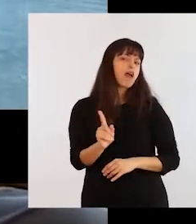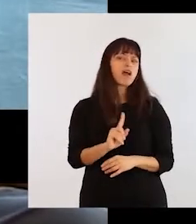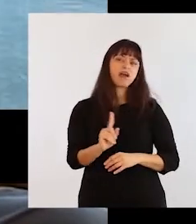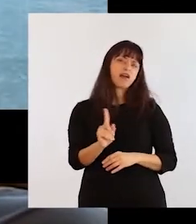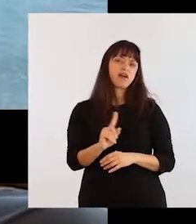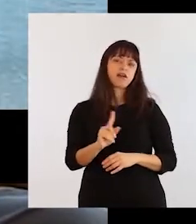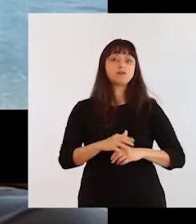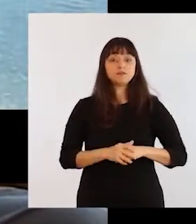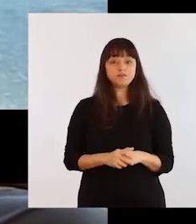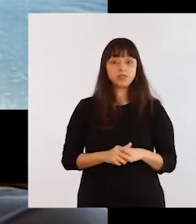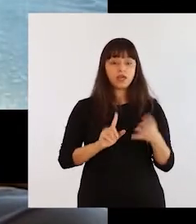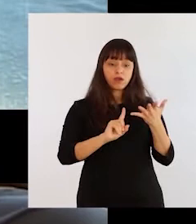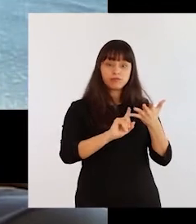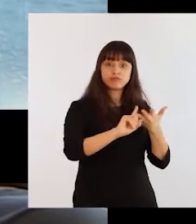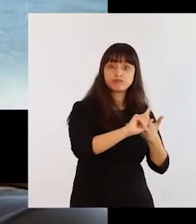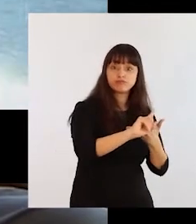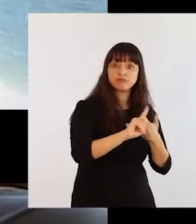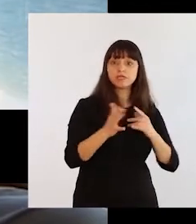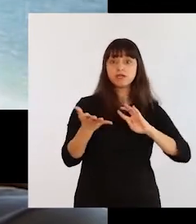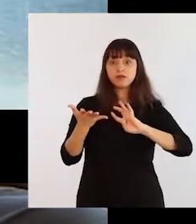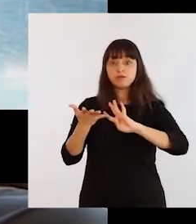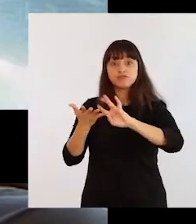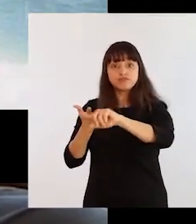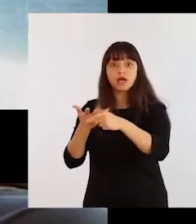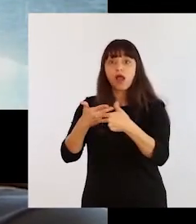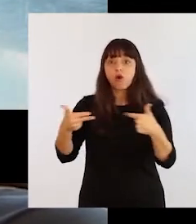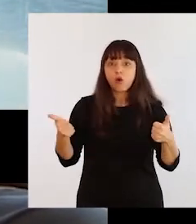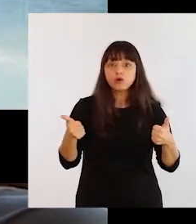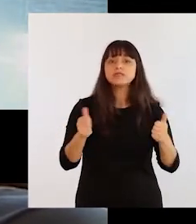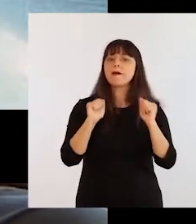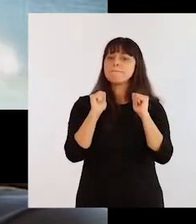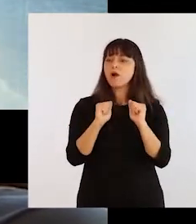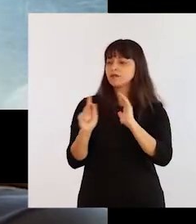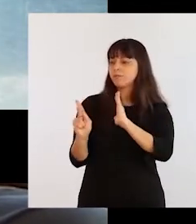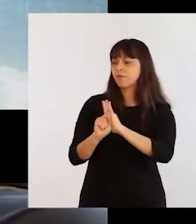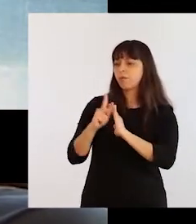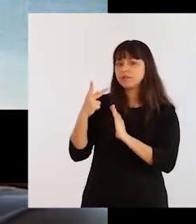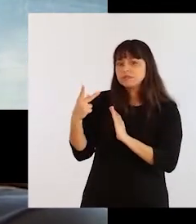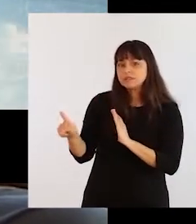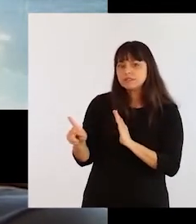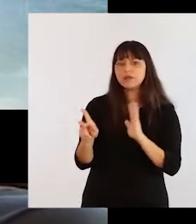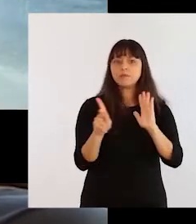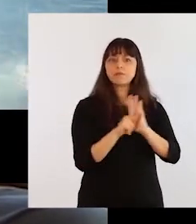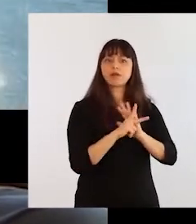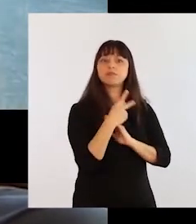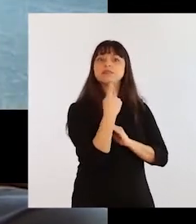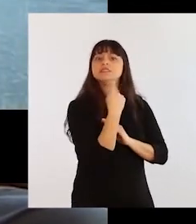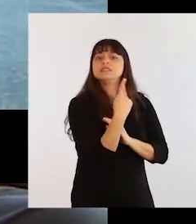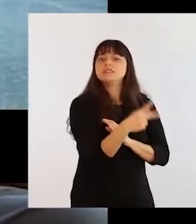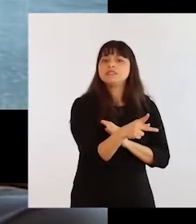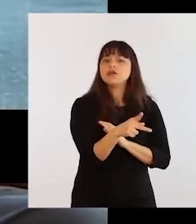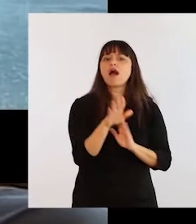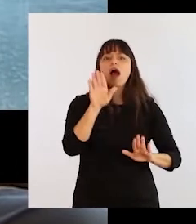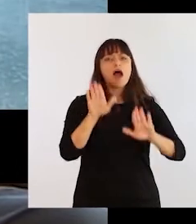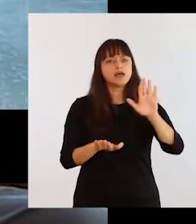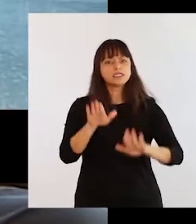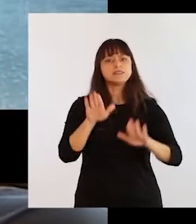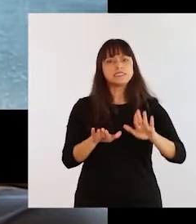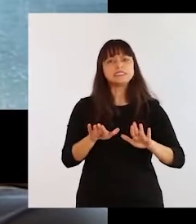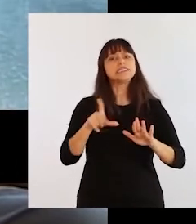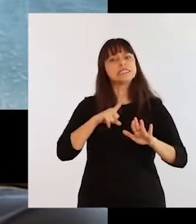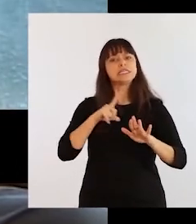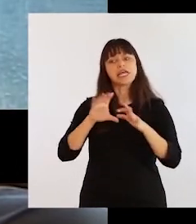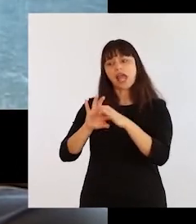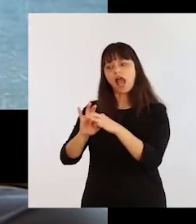se perdent pas comme ça. Chaque élément peut garder son, je ne dirais